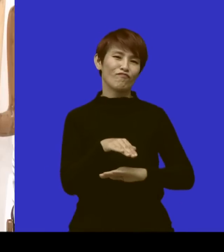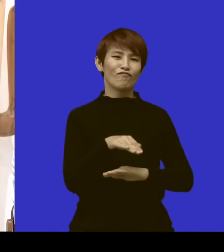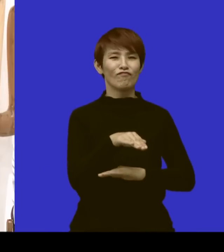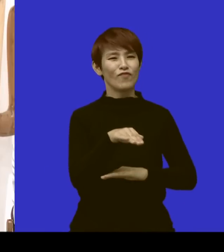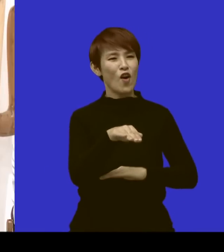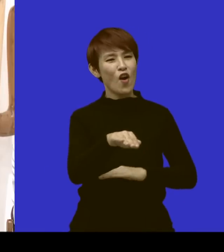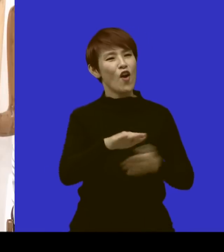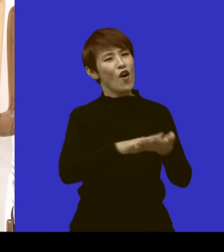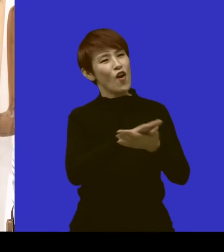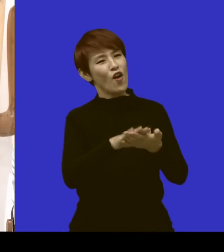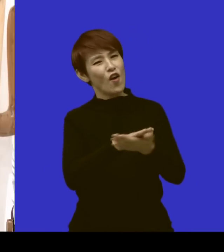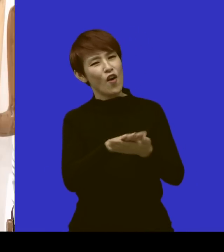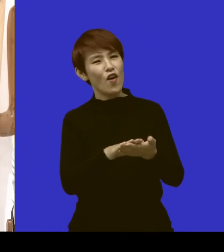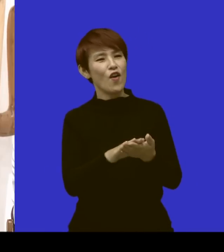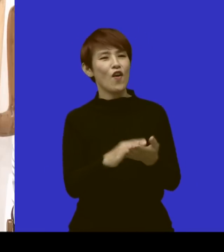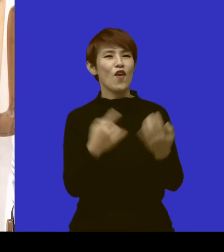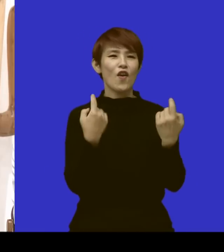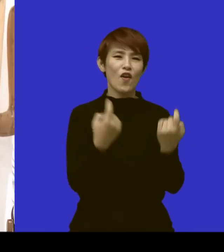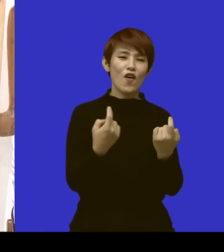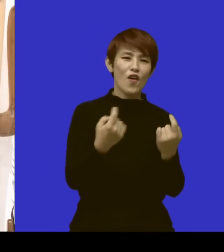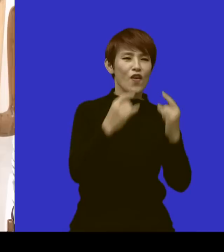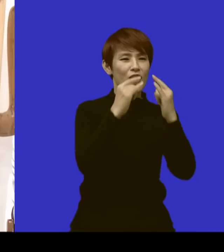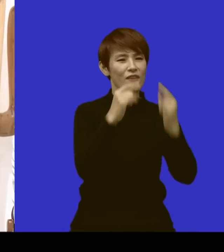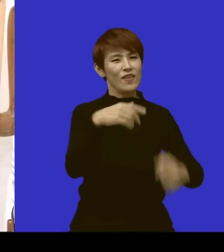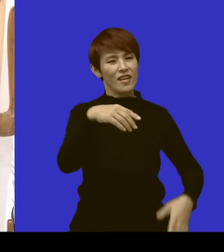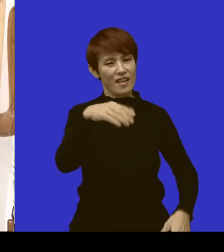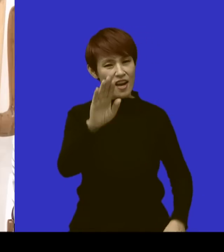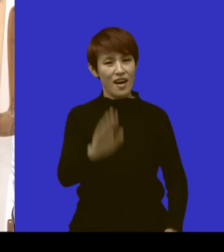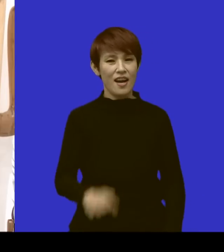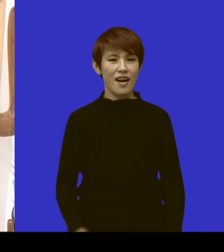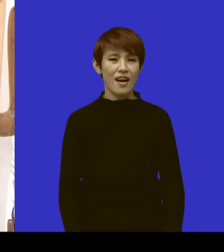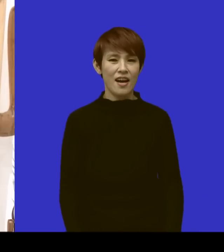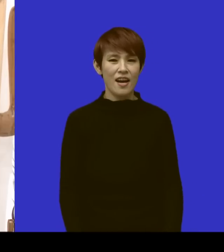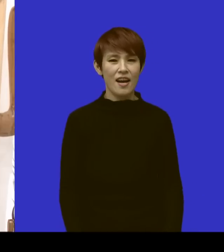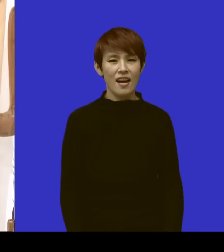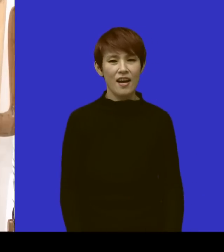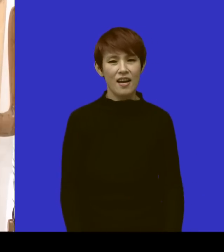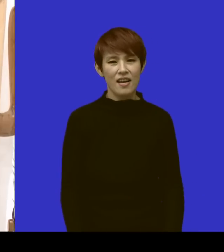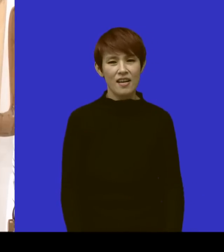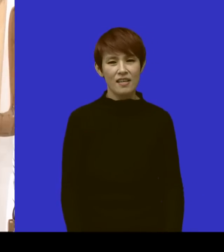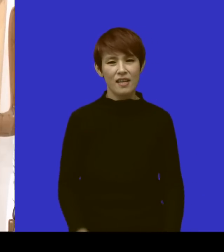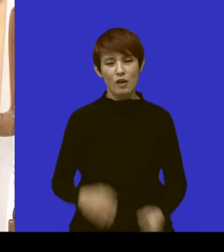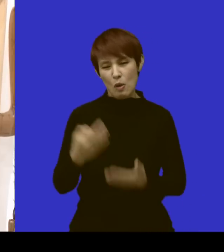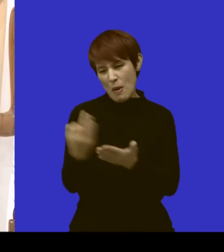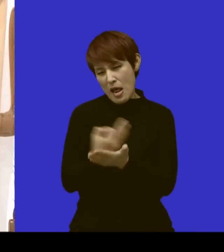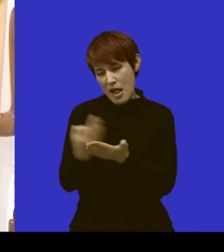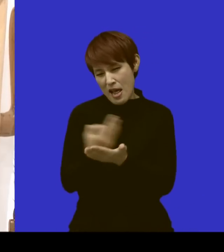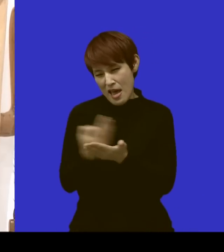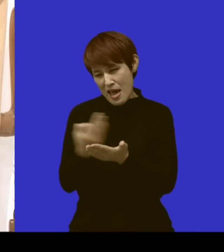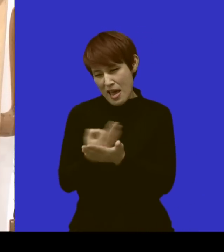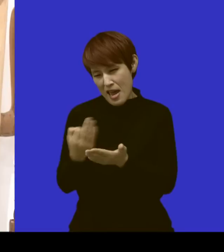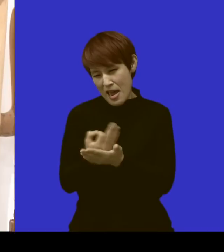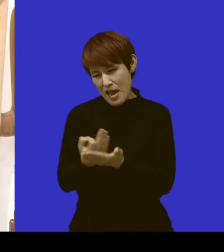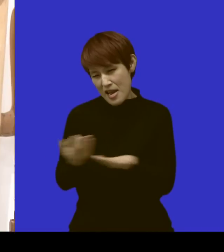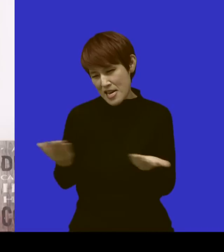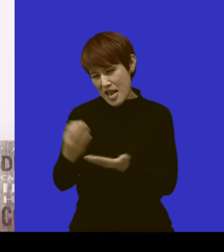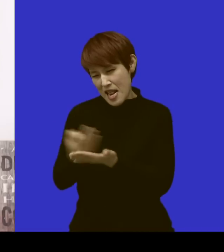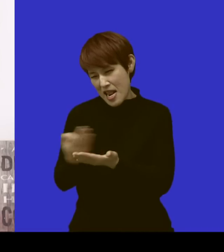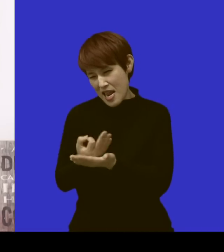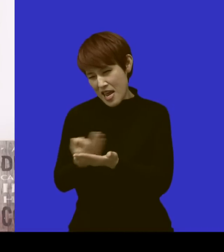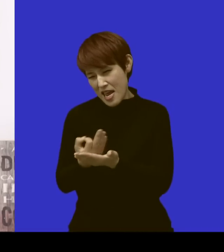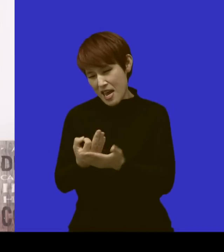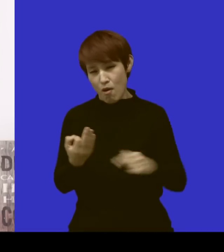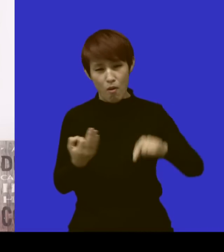이거를 그 뭔가 책임을 지겠다고 그거를 한다고 그렇게 뛰어서 이걸 안